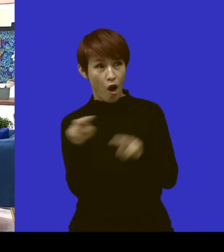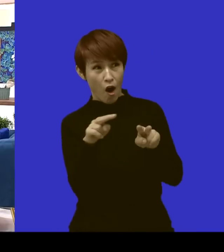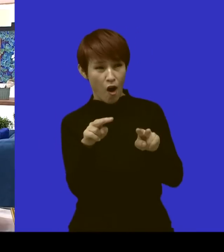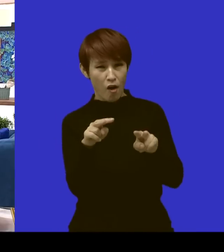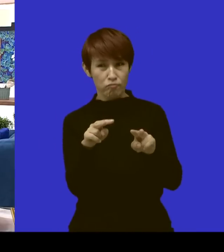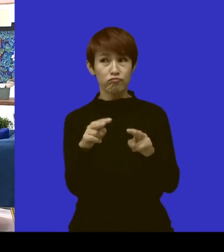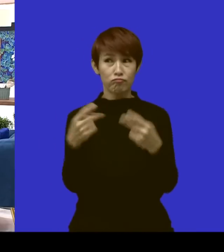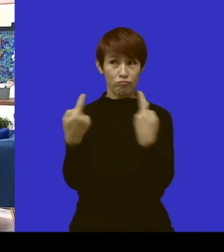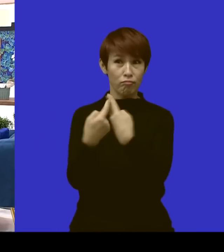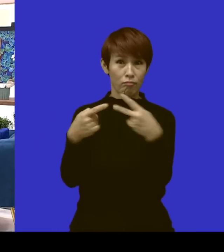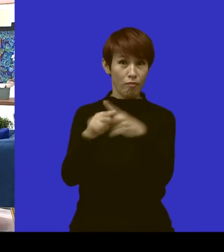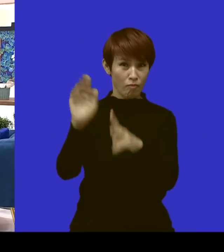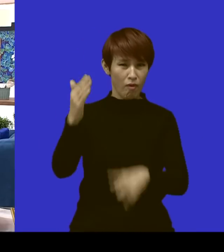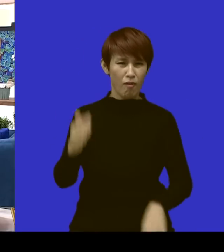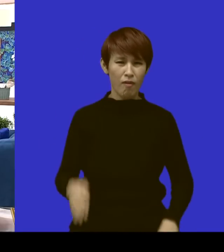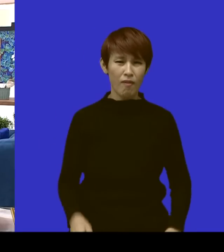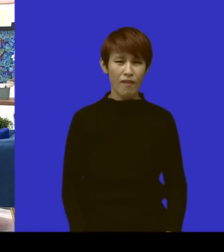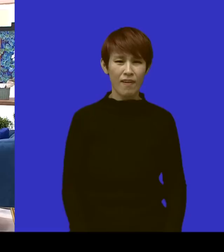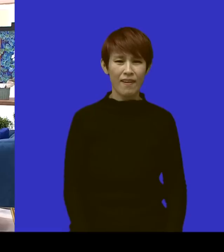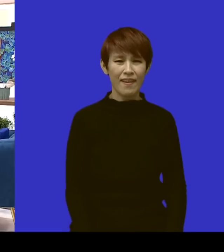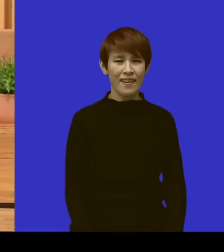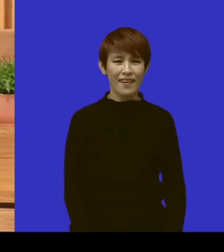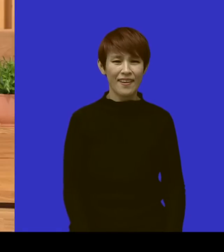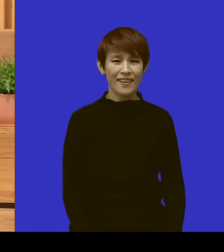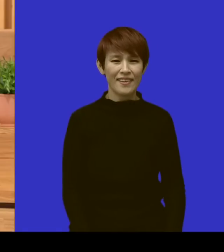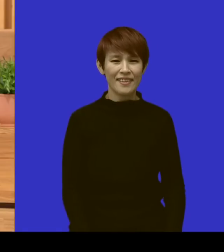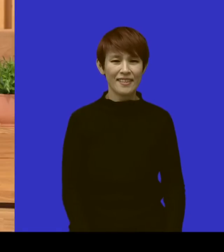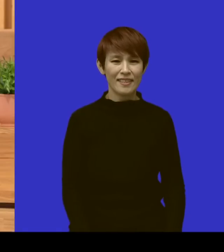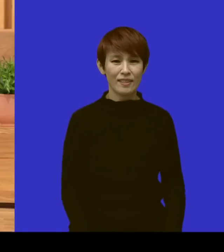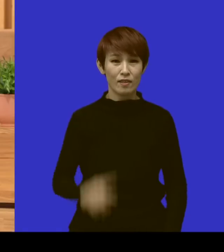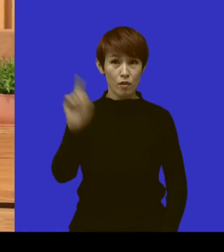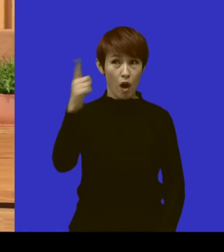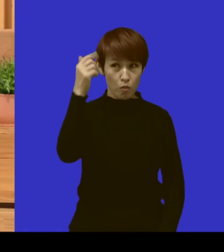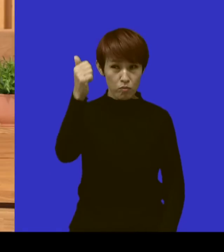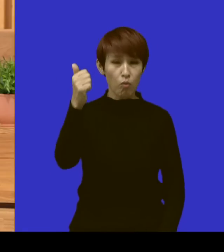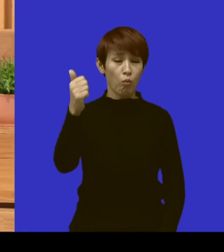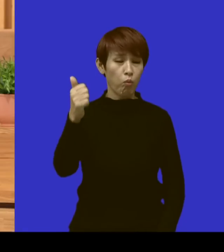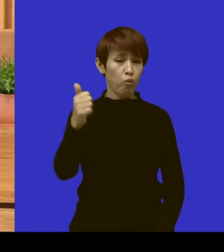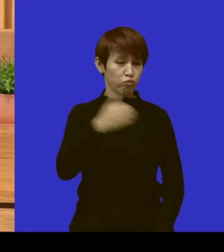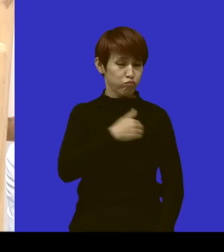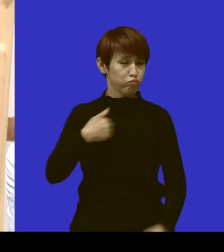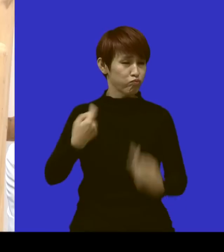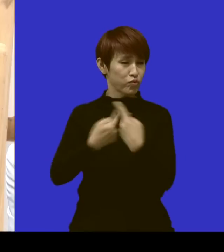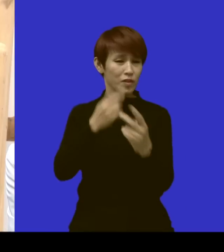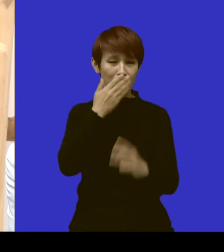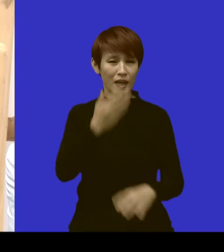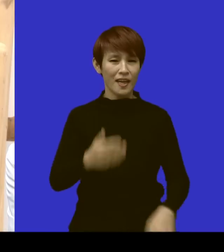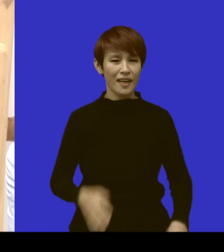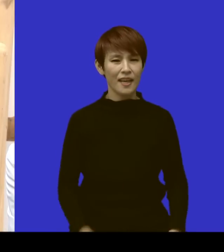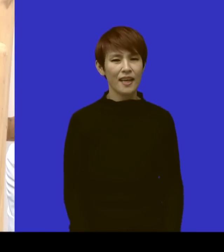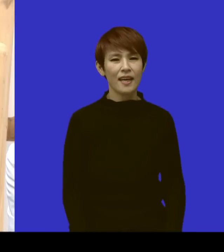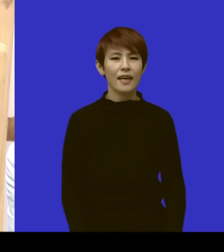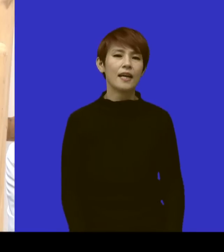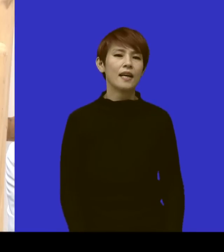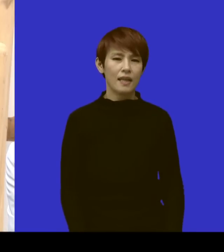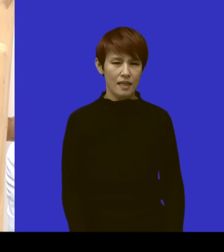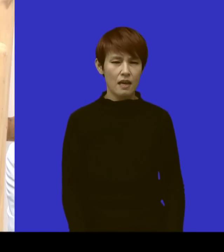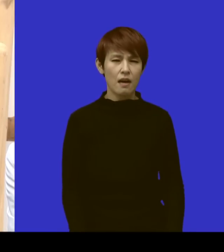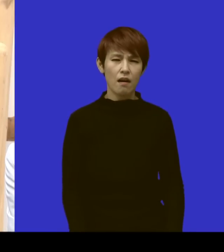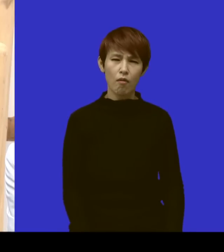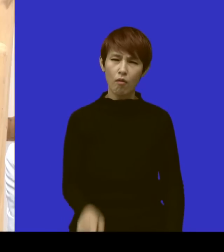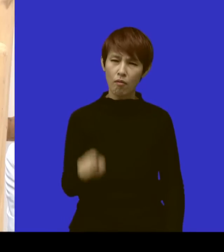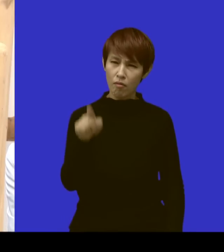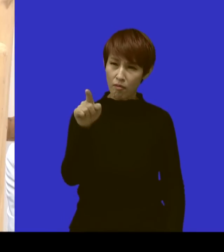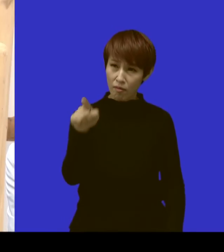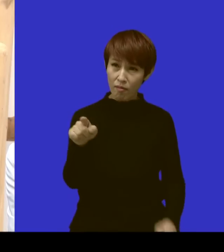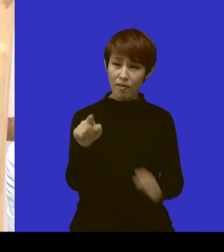두 분은 전반적으로 엄청 실수하면 큰일 나는 그런 분이죠. 근데 다윗이 엄청 이해가 돼요. 네. 근데 오히려 그 사람들은 정말